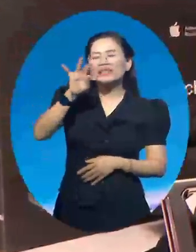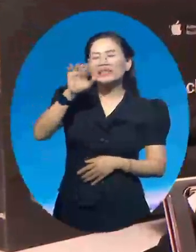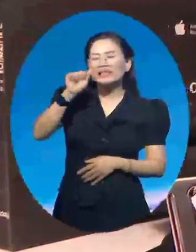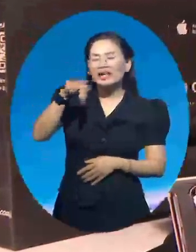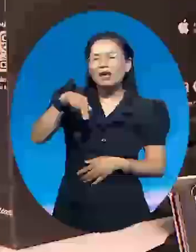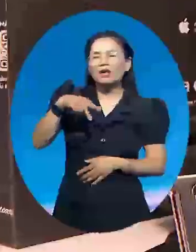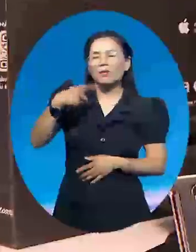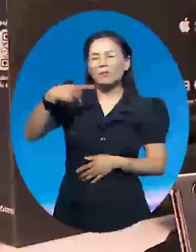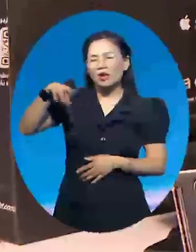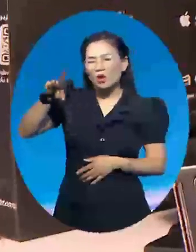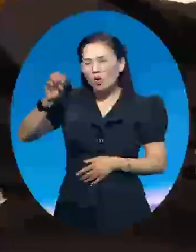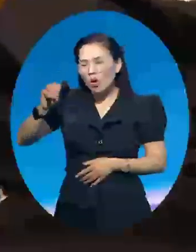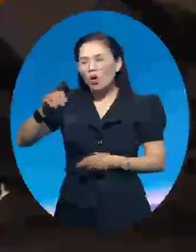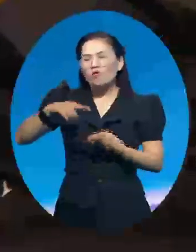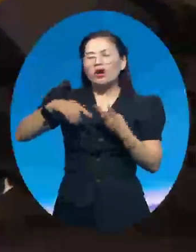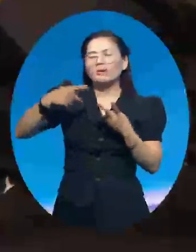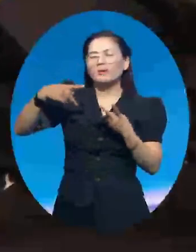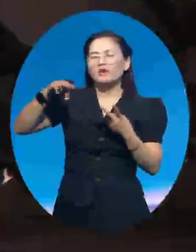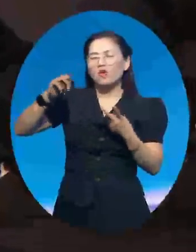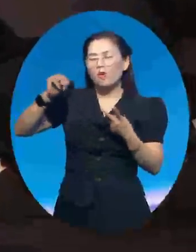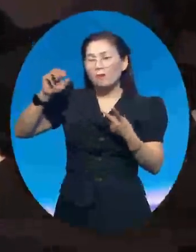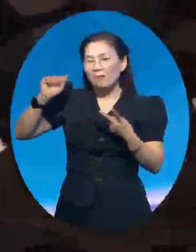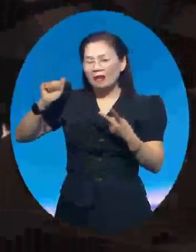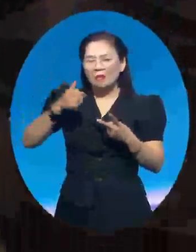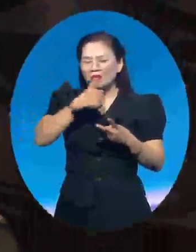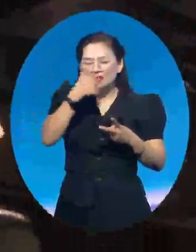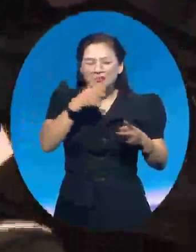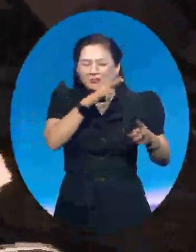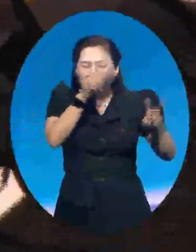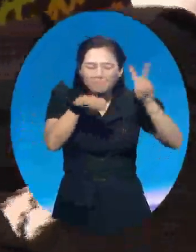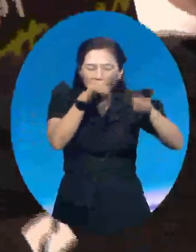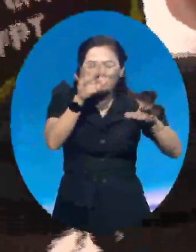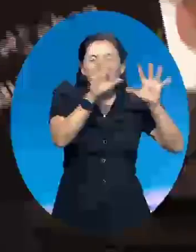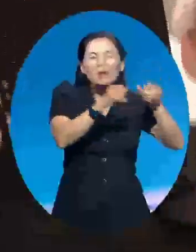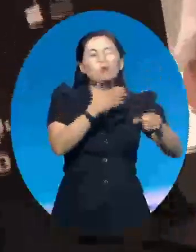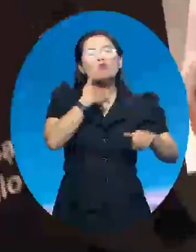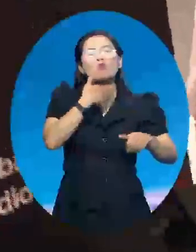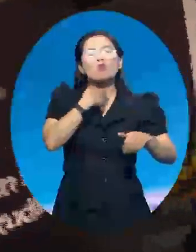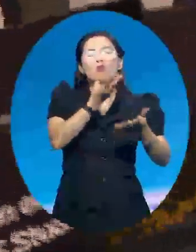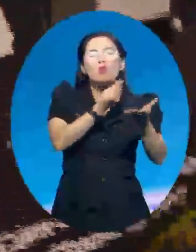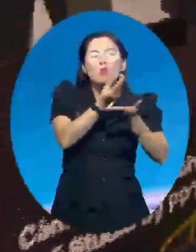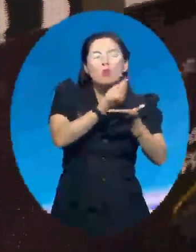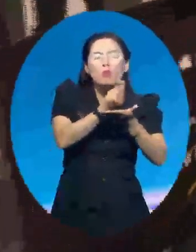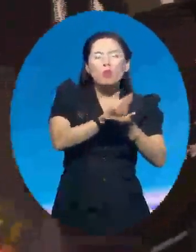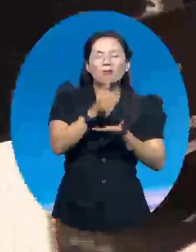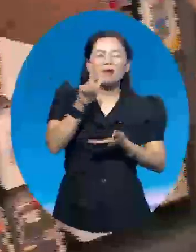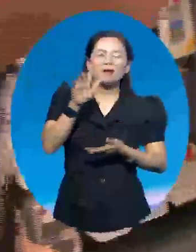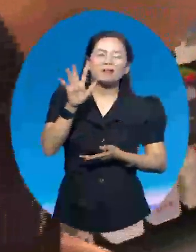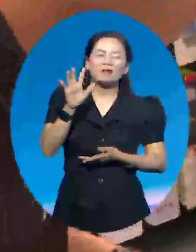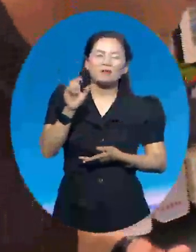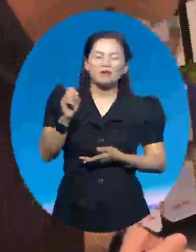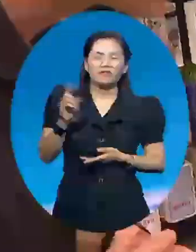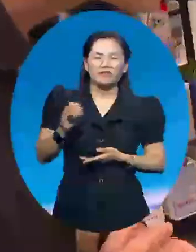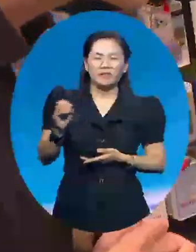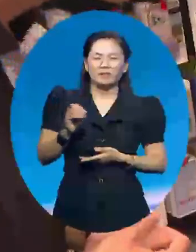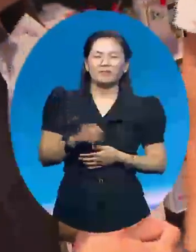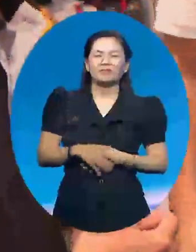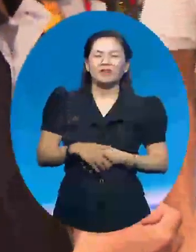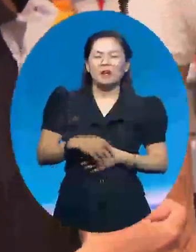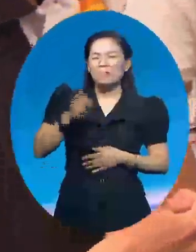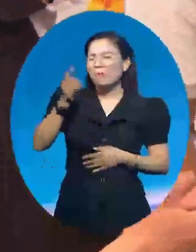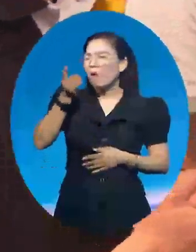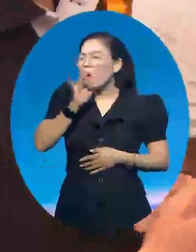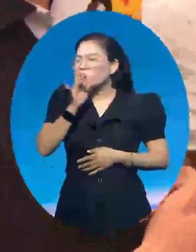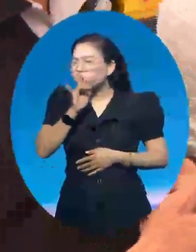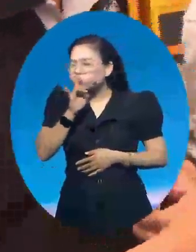dòng Pro và Pro Max được người dùng Việt săn đón trong thời gian mở đặt trước, chiếm tỷ lệ đến 70% số lượng đặt hàng. Cùng với đó, màu hồng